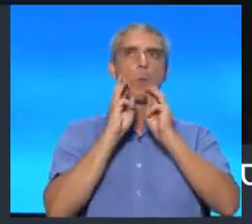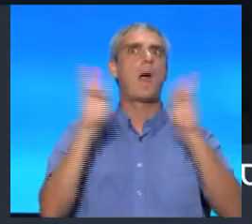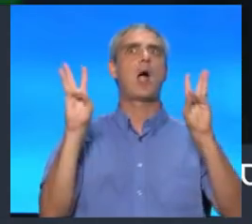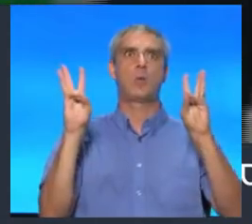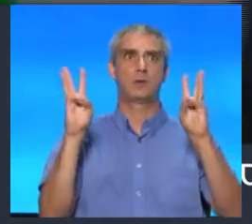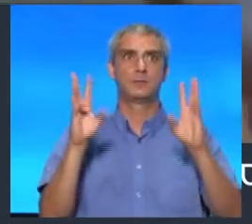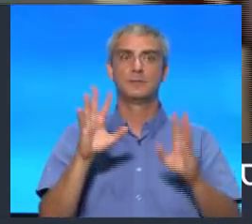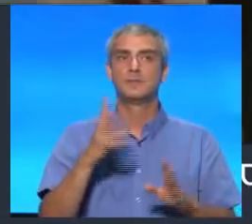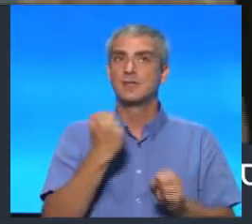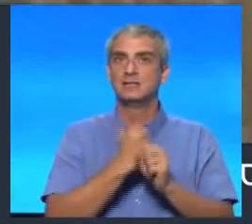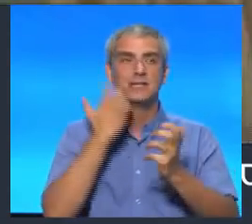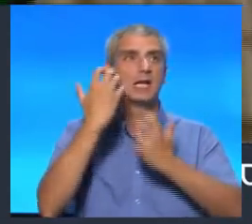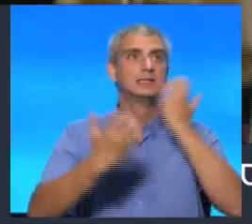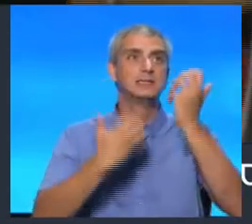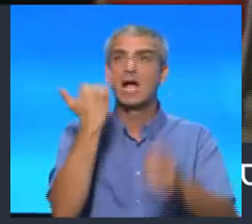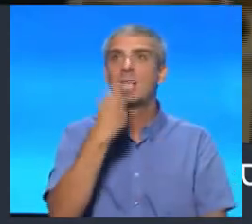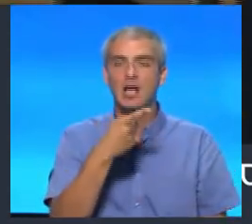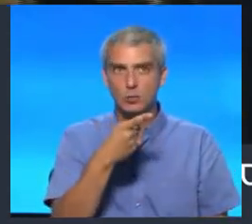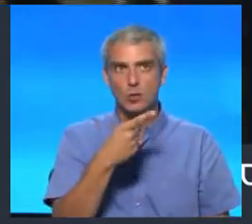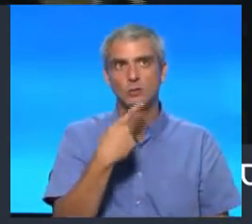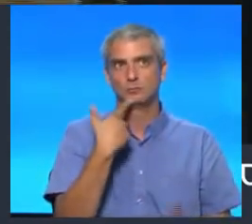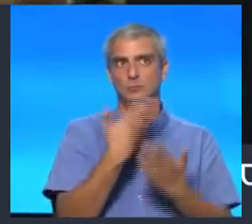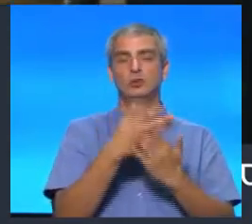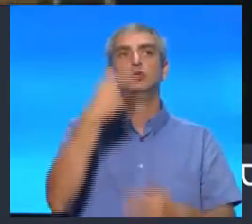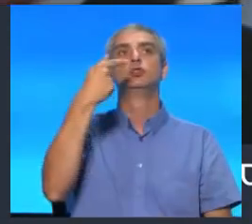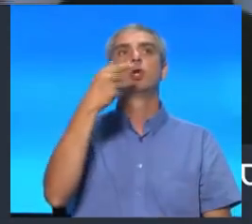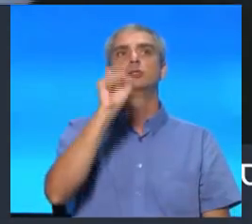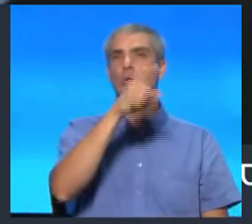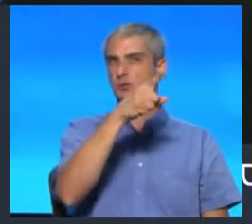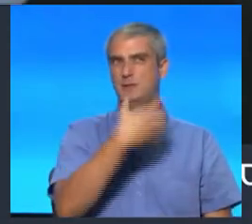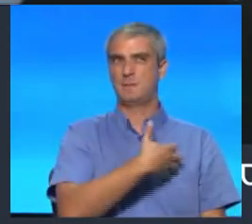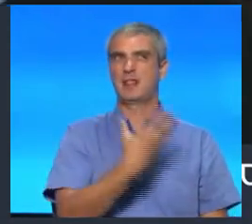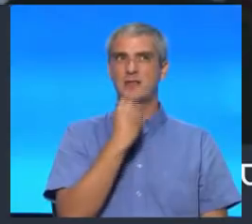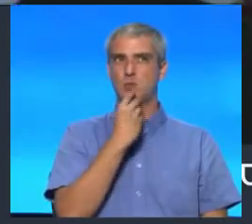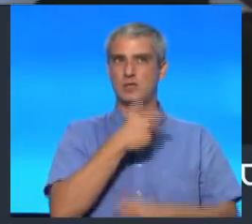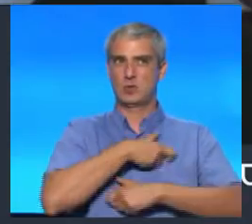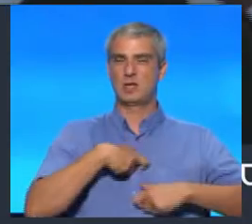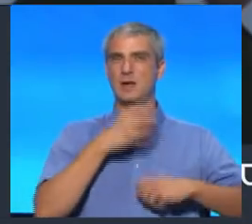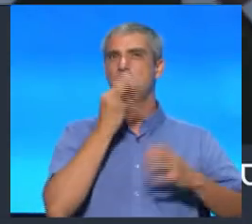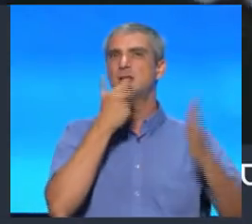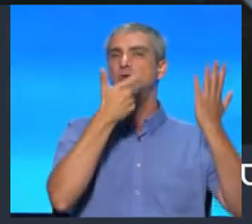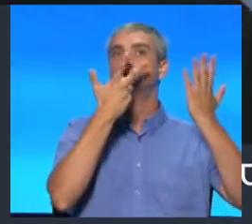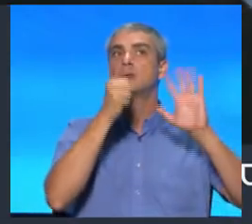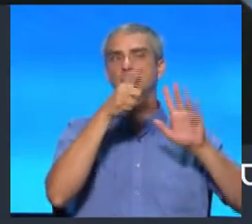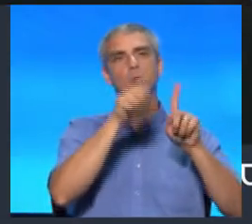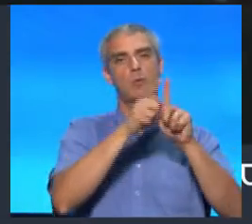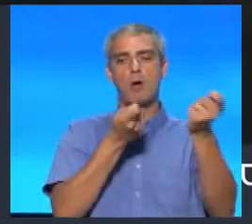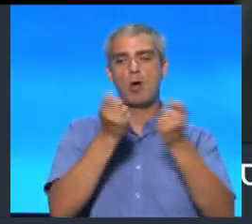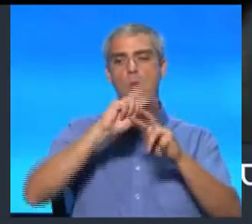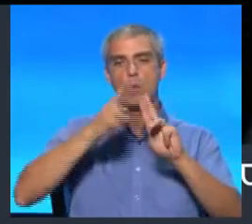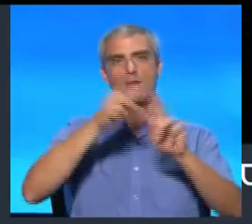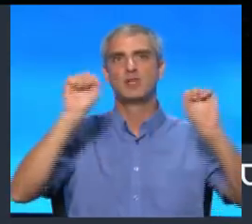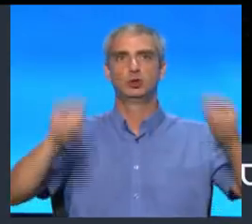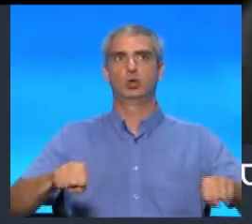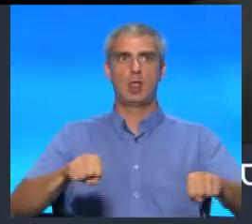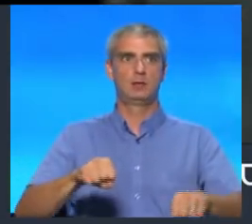מה שעורר את הסערה בקריקטורה היא העובדה שג'ורג' סורוס, המיליארדר היהודי-הונגרי בן 86, הוא שמפעיל את כולם ושולט בהם.